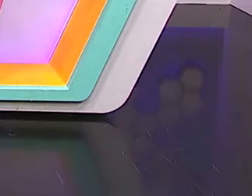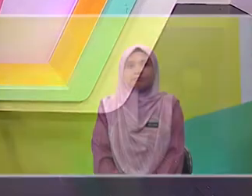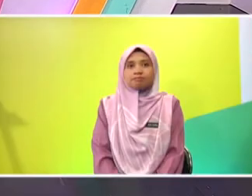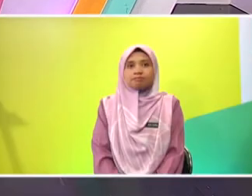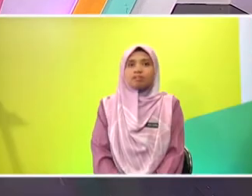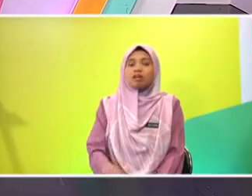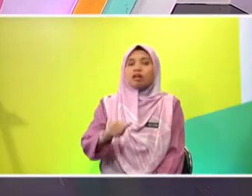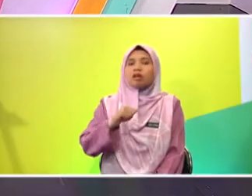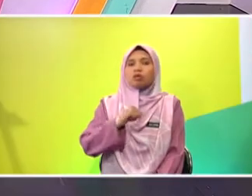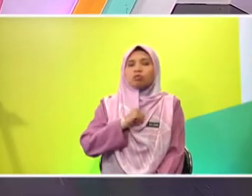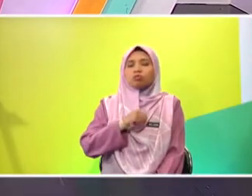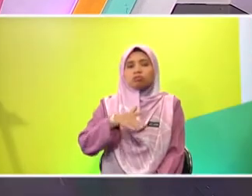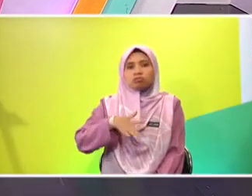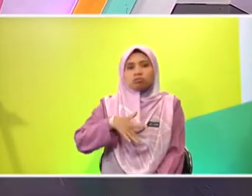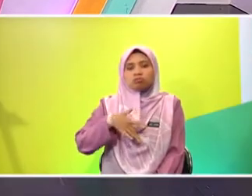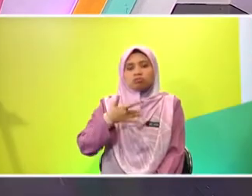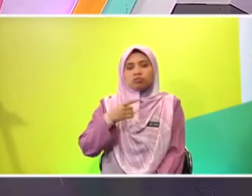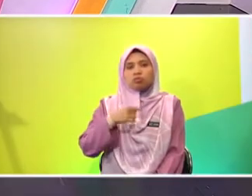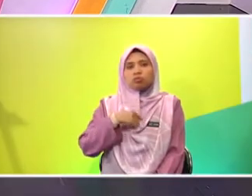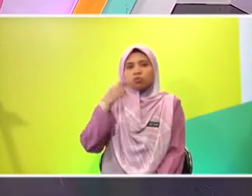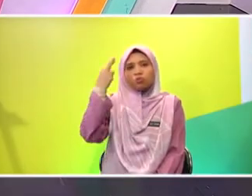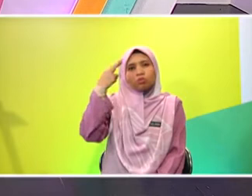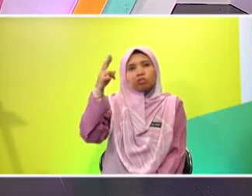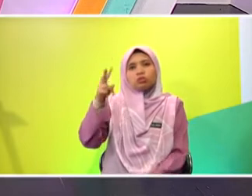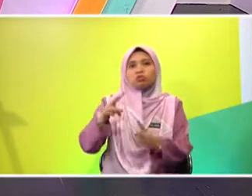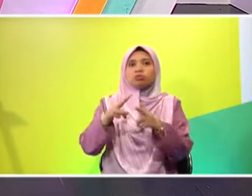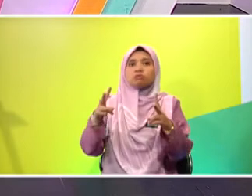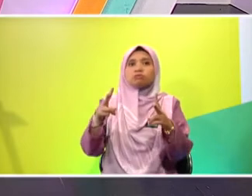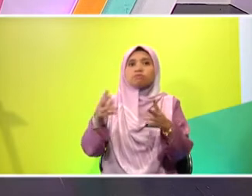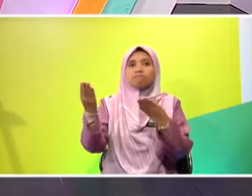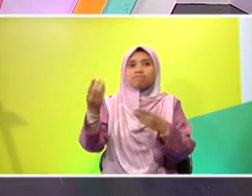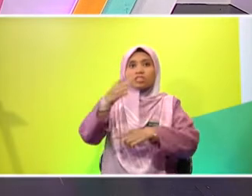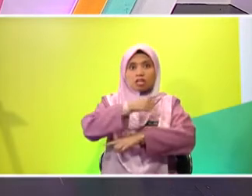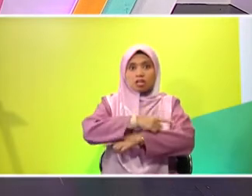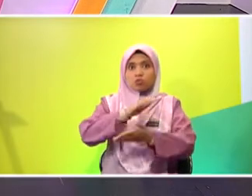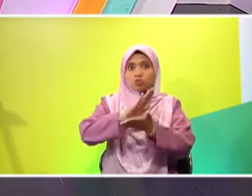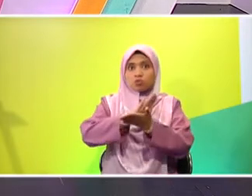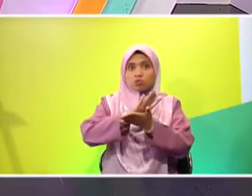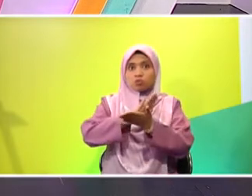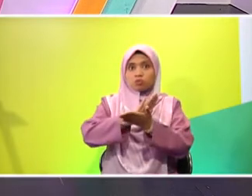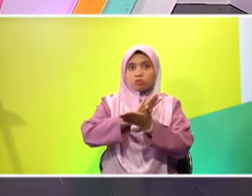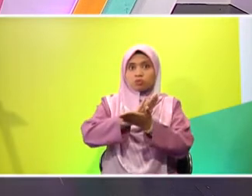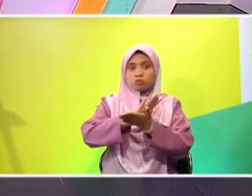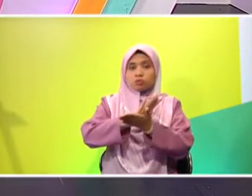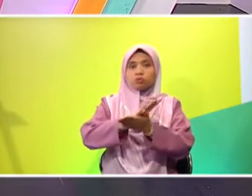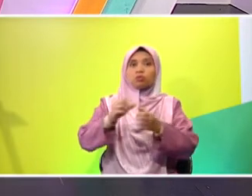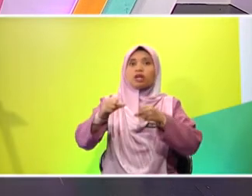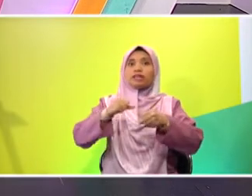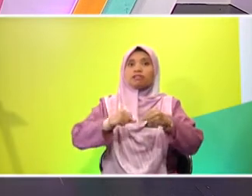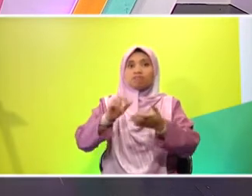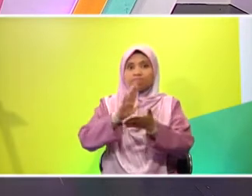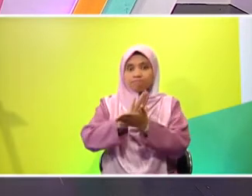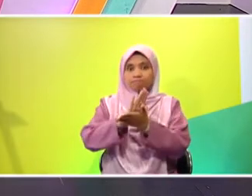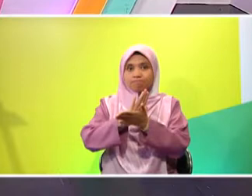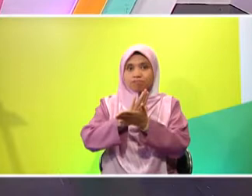Hai aku rase Aku rindu sangat sambutan hari sukan sekolah aku pada tahun lepas aku pernah